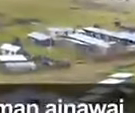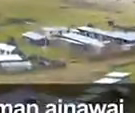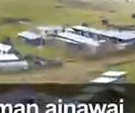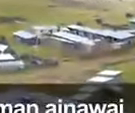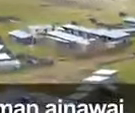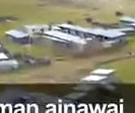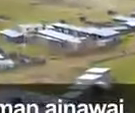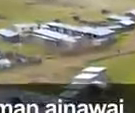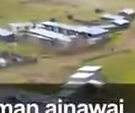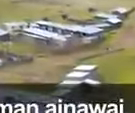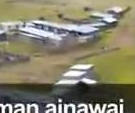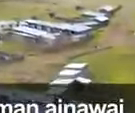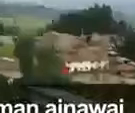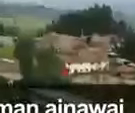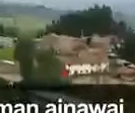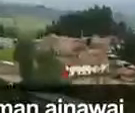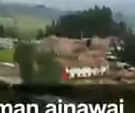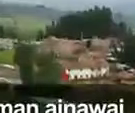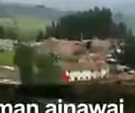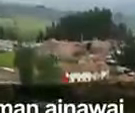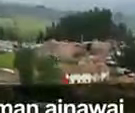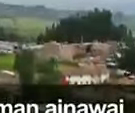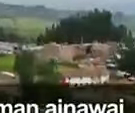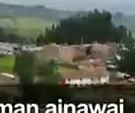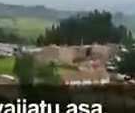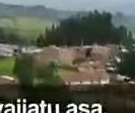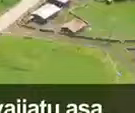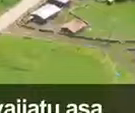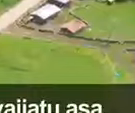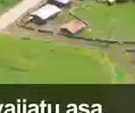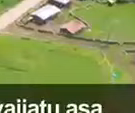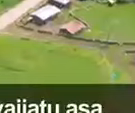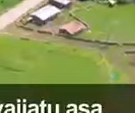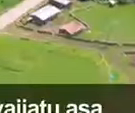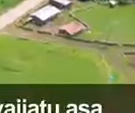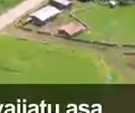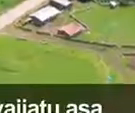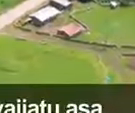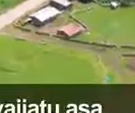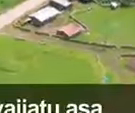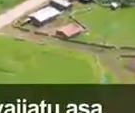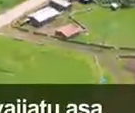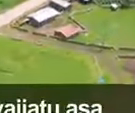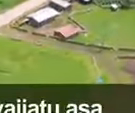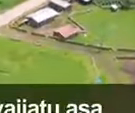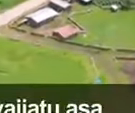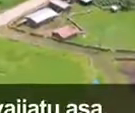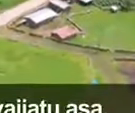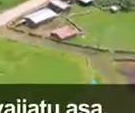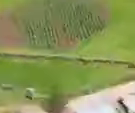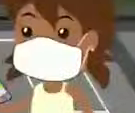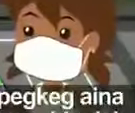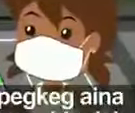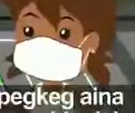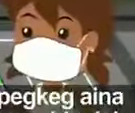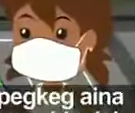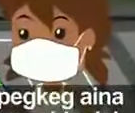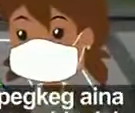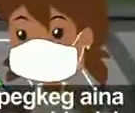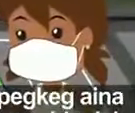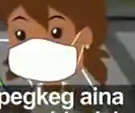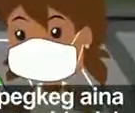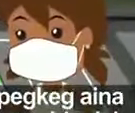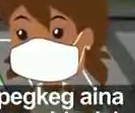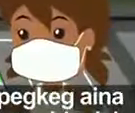Yamek pikahum, antena saina duka iman ainabe, muangi tuki chichakwatita monomye hatuasa.